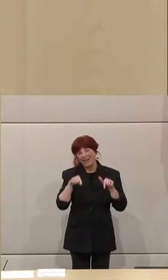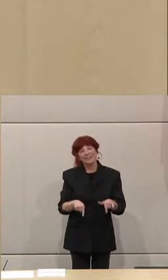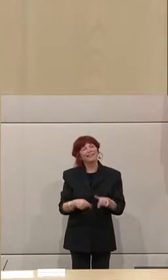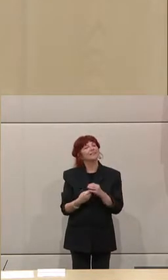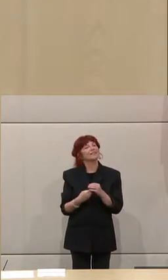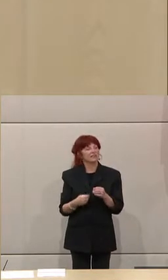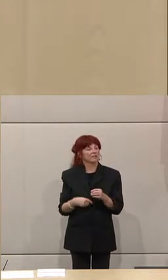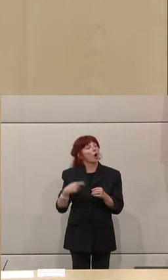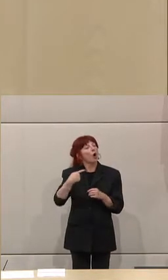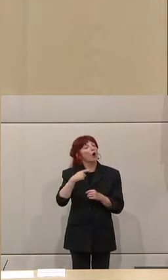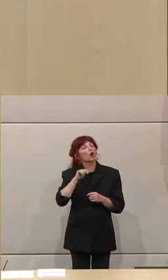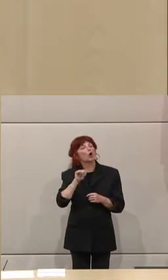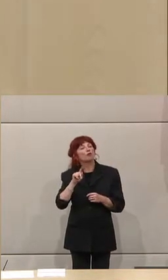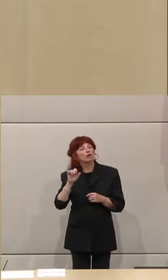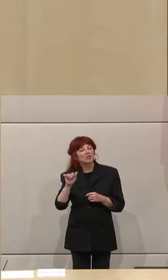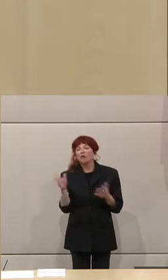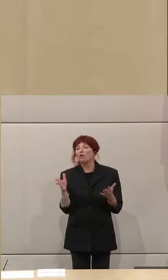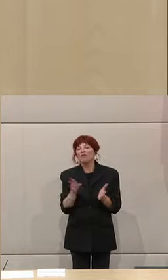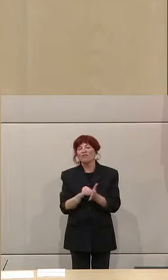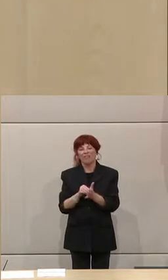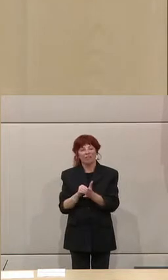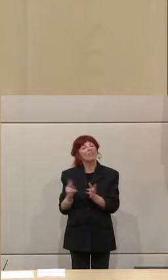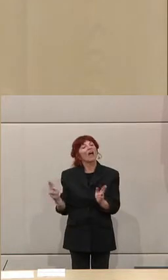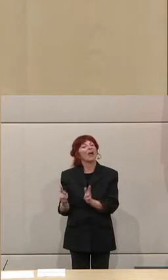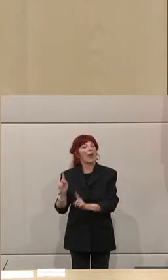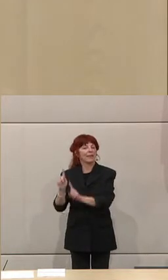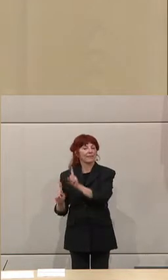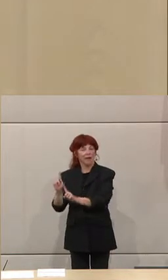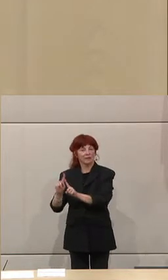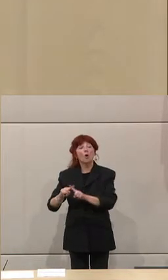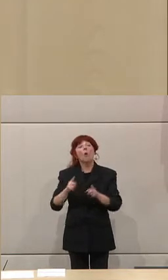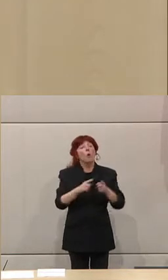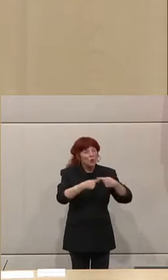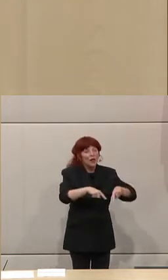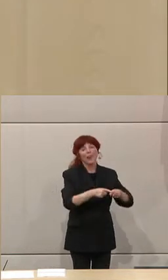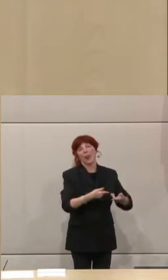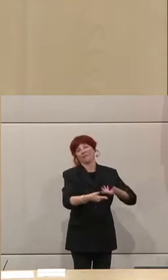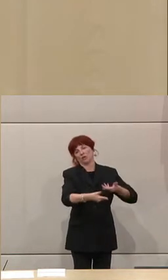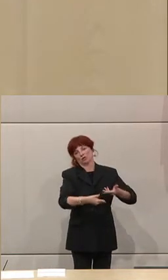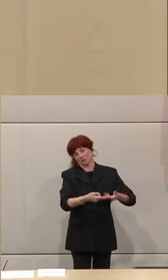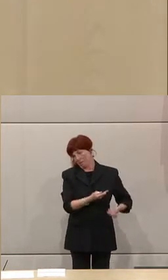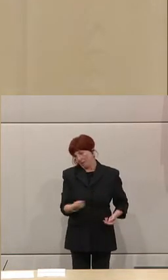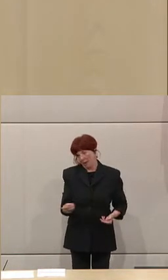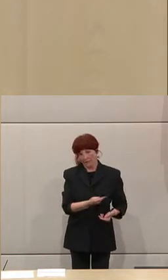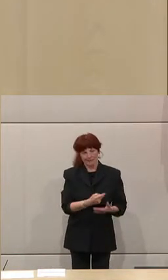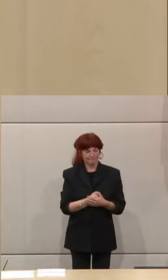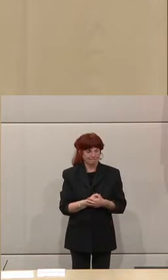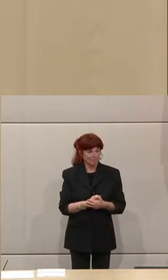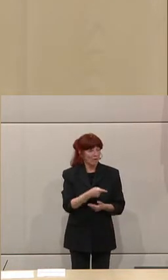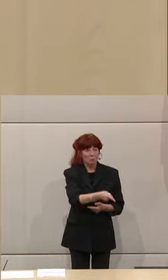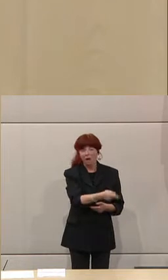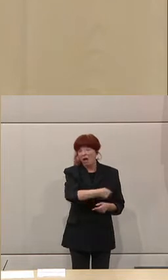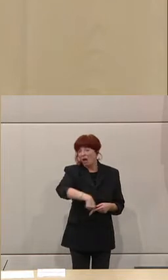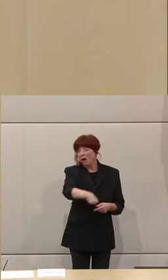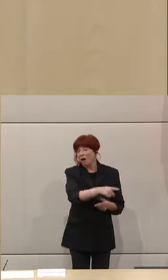Glyphosat? In Kleingärten und natürlich in der Landwirtschaft. Aber wo in der Landwirtschaft? Es verwendet